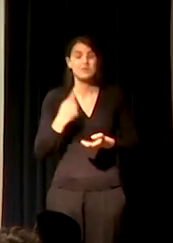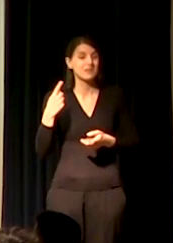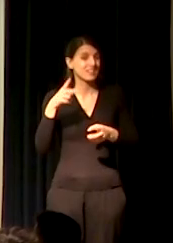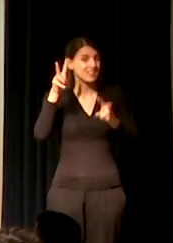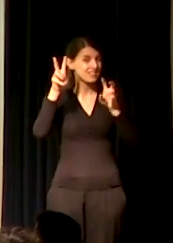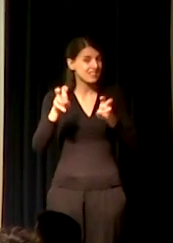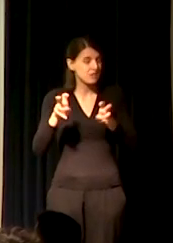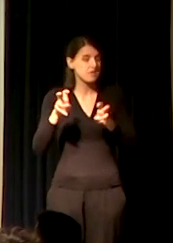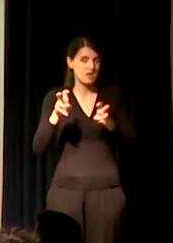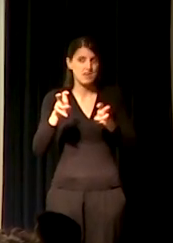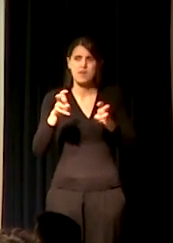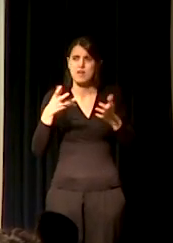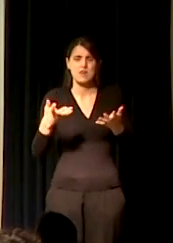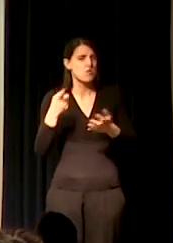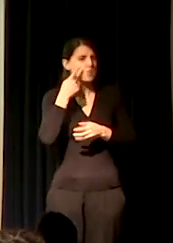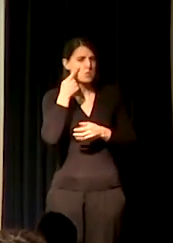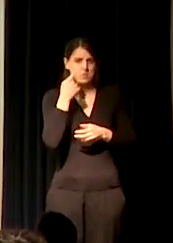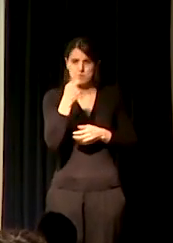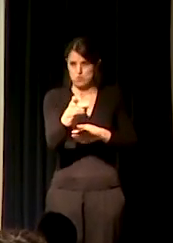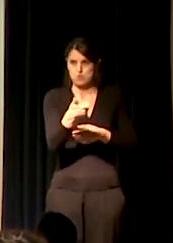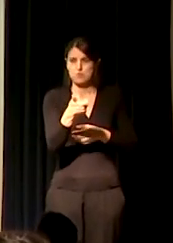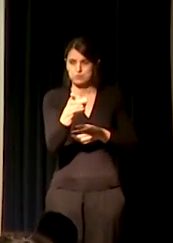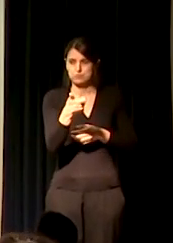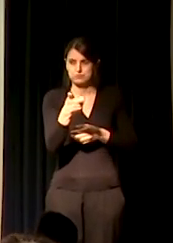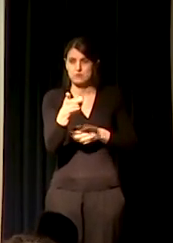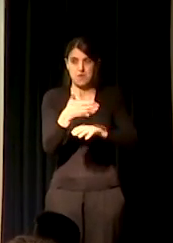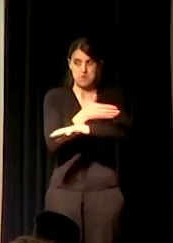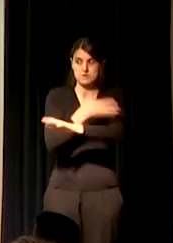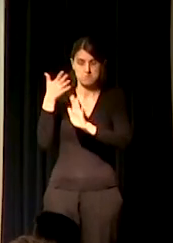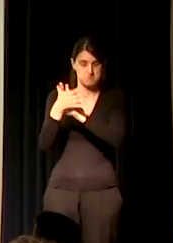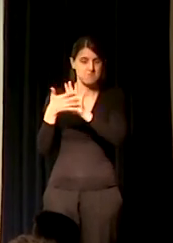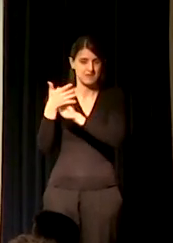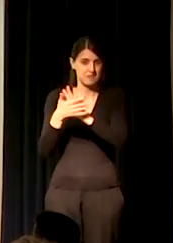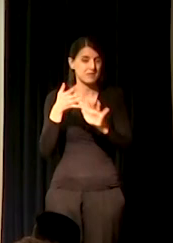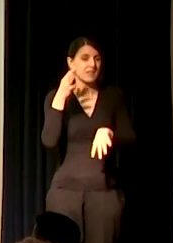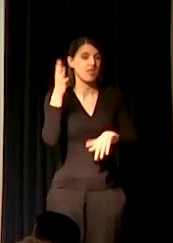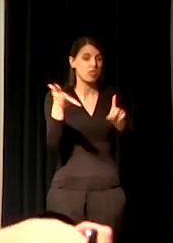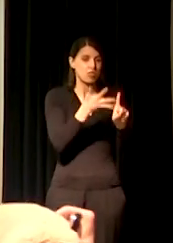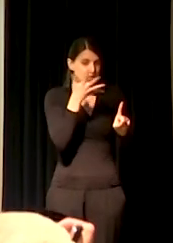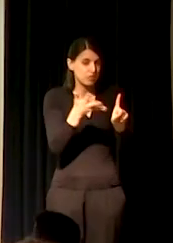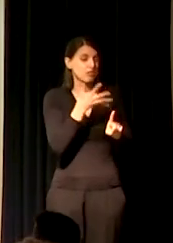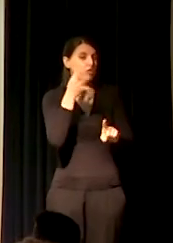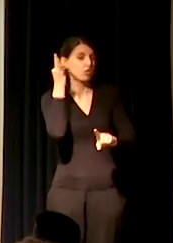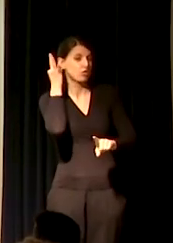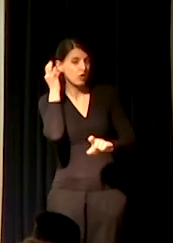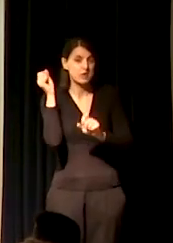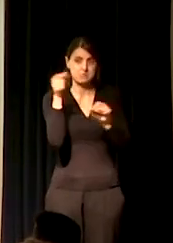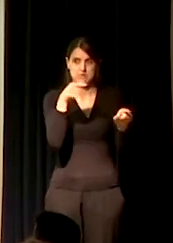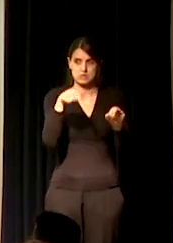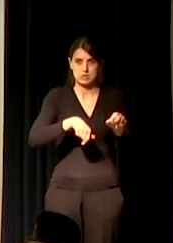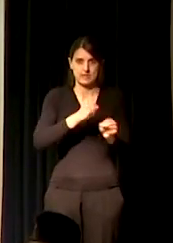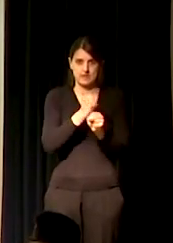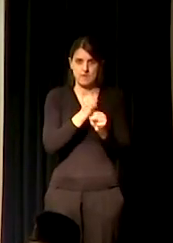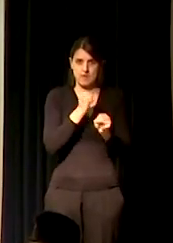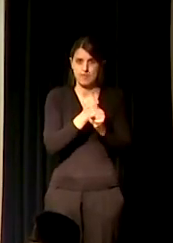tema que coneixem poc. Ara li deia a la Montse, dic, home, de violència, dona, immigració, sí, que hi treballem, però a